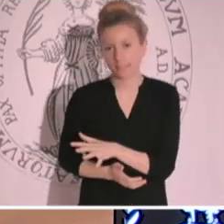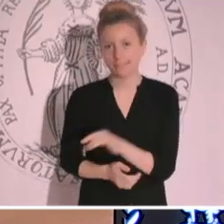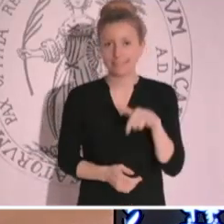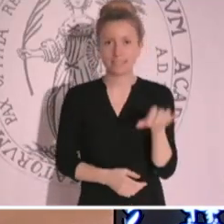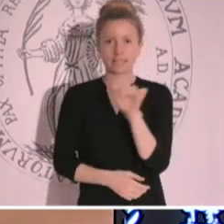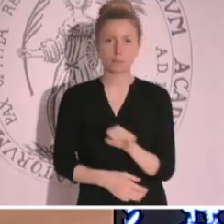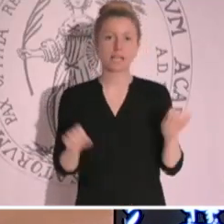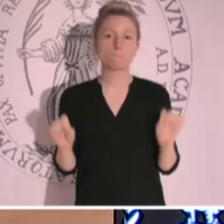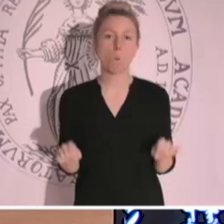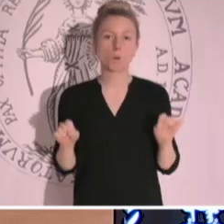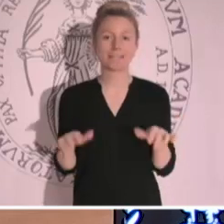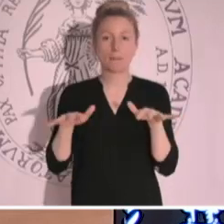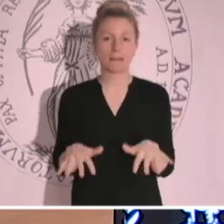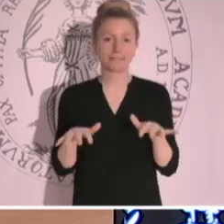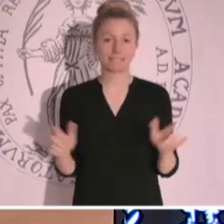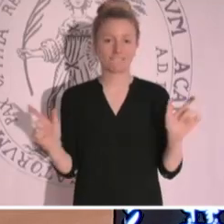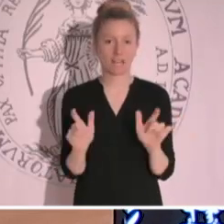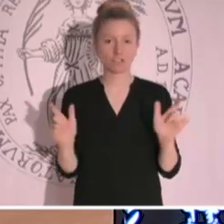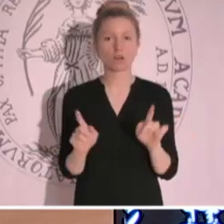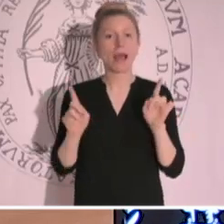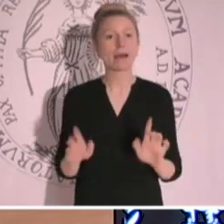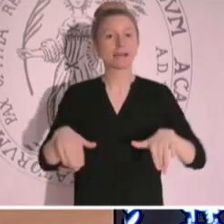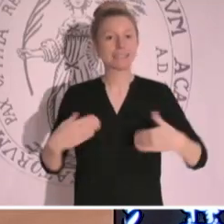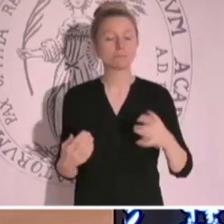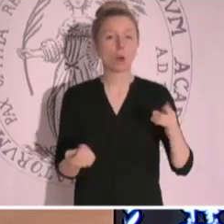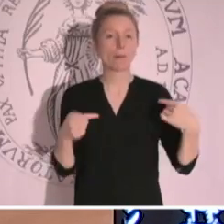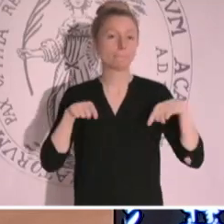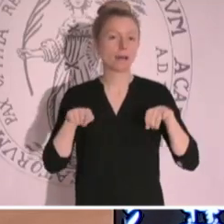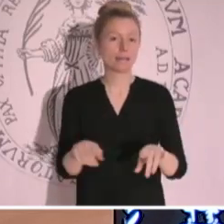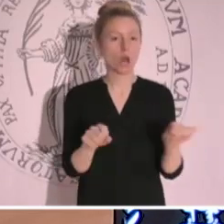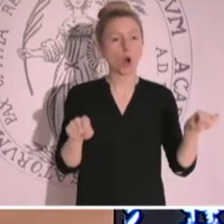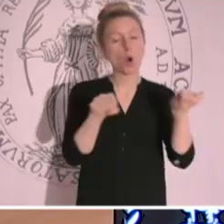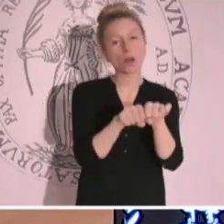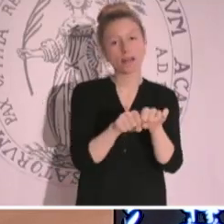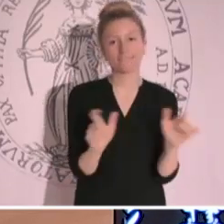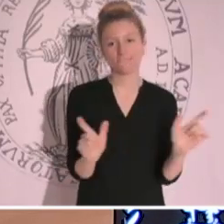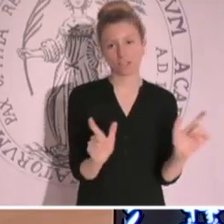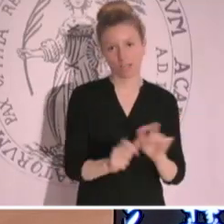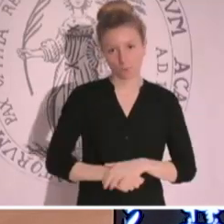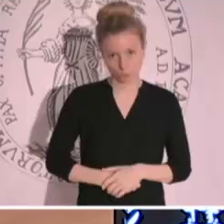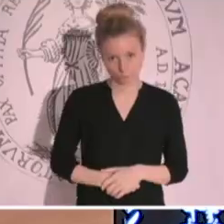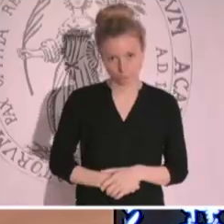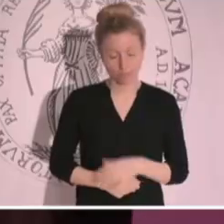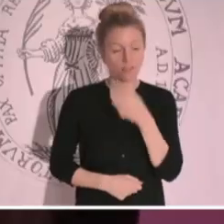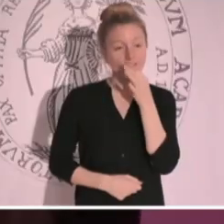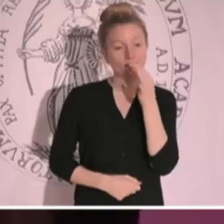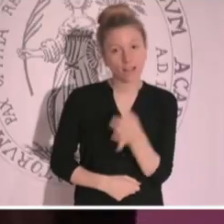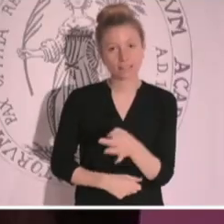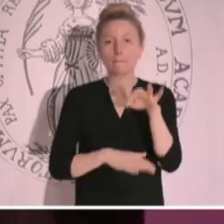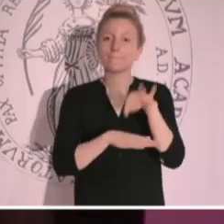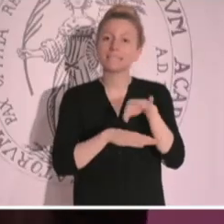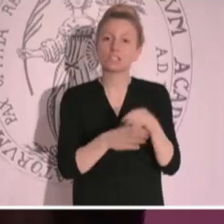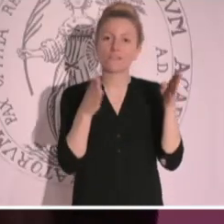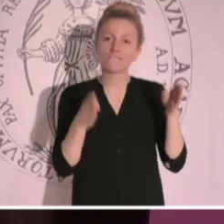digitale Lehrveranstaltungen geben. Was plant Ihre Fakultät, um den Einstieg für die Erstsemesterstudierenden und für die